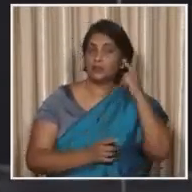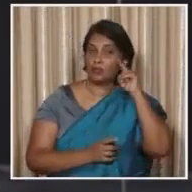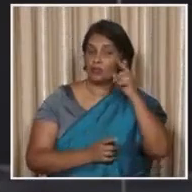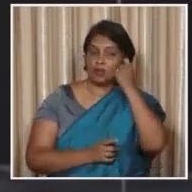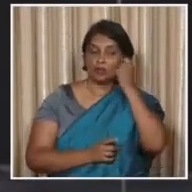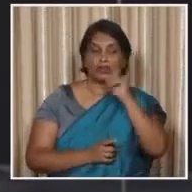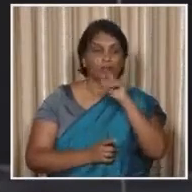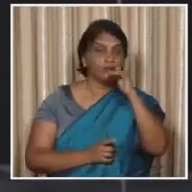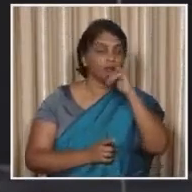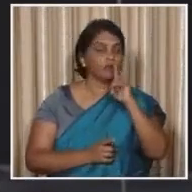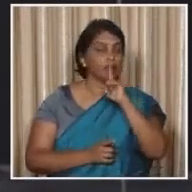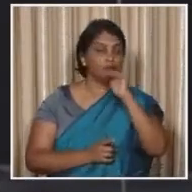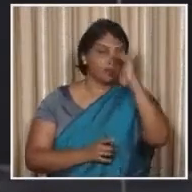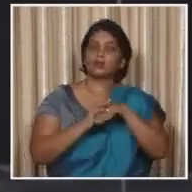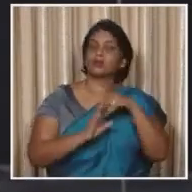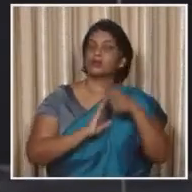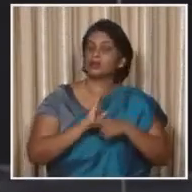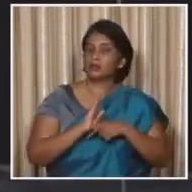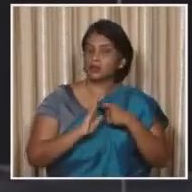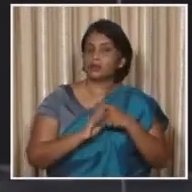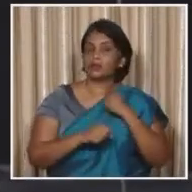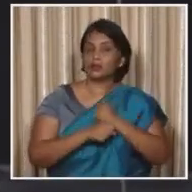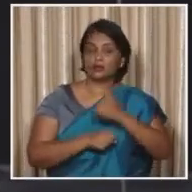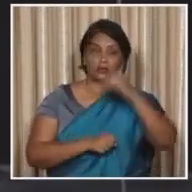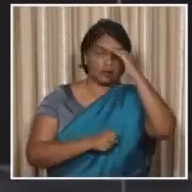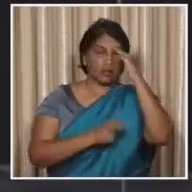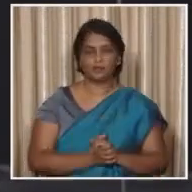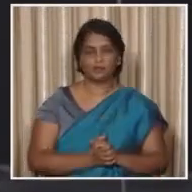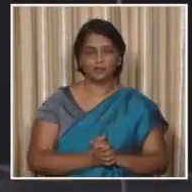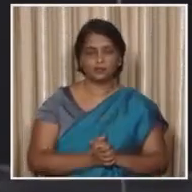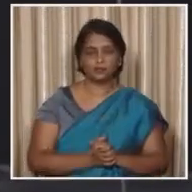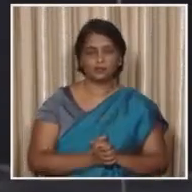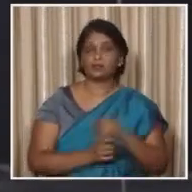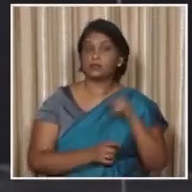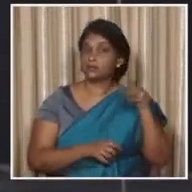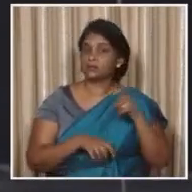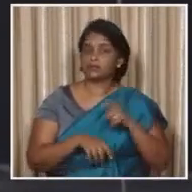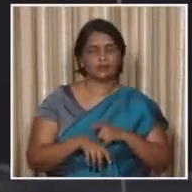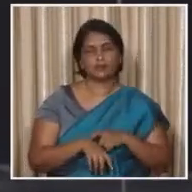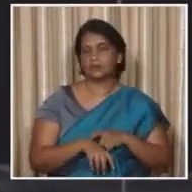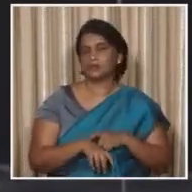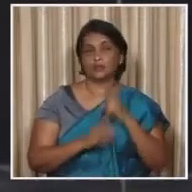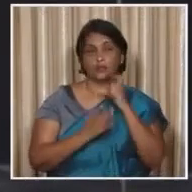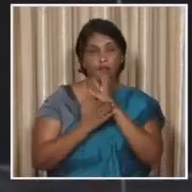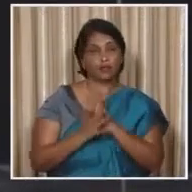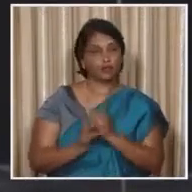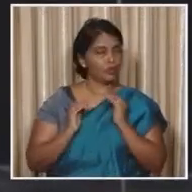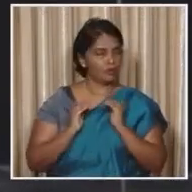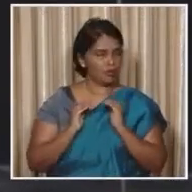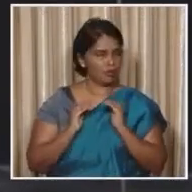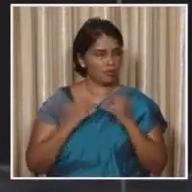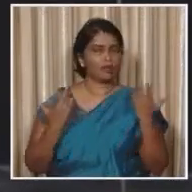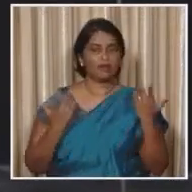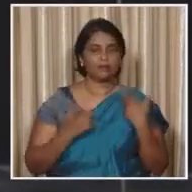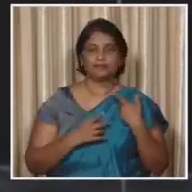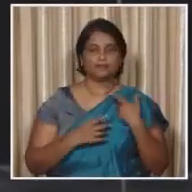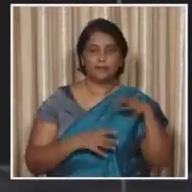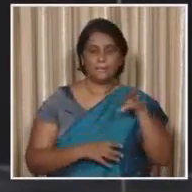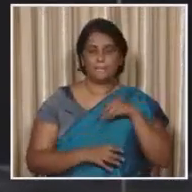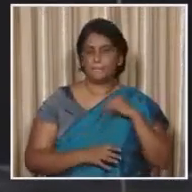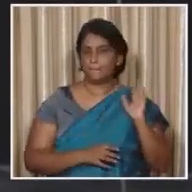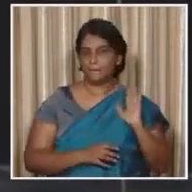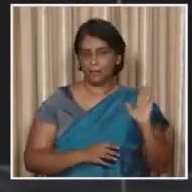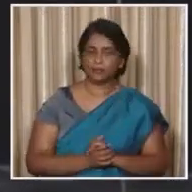යෝජනා කරා කතානායක හැටියට රටේ රාජ්‍ය නායක වගකීම බාර ගන්න කියලා. ඒ අවස්ථාවෙත් එතුමා විවස්ථාවට පටහැනි නිසා ඒ යෝජනාව පිළිගත්තේ